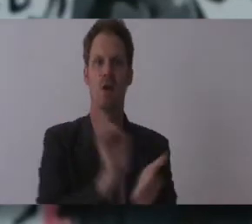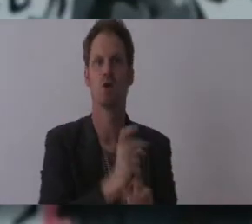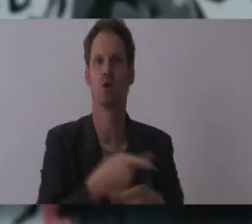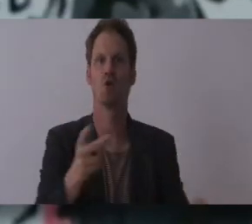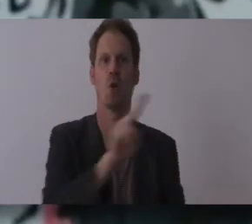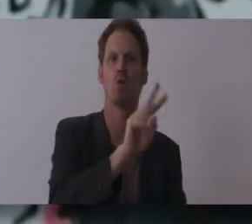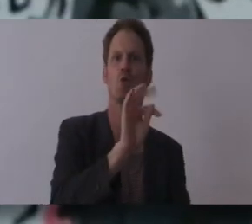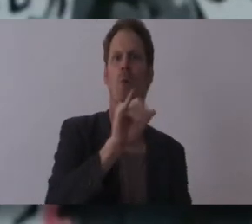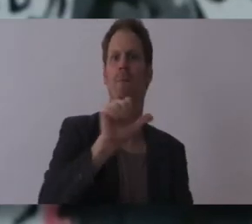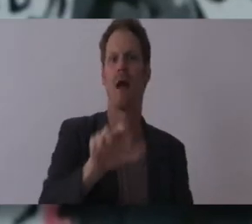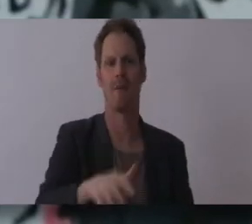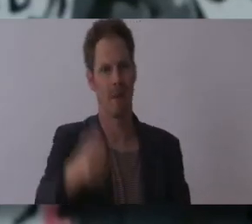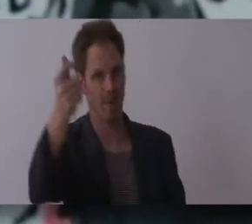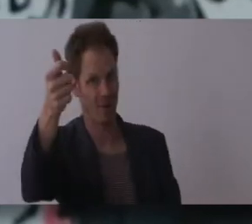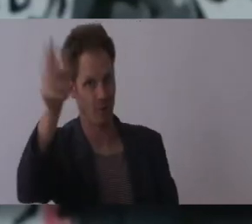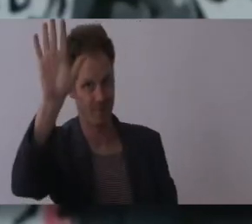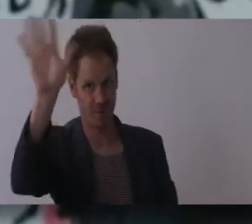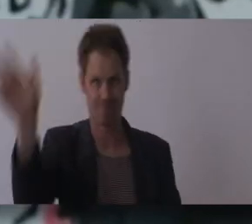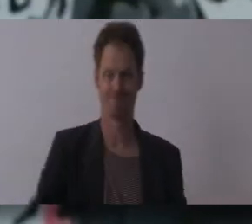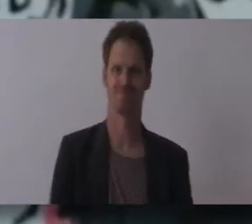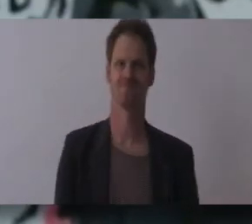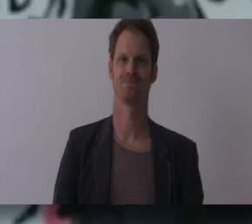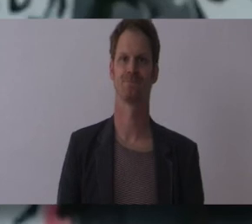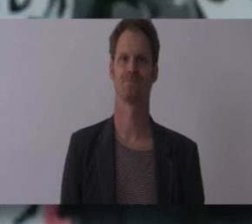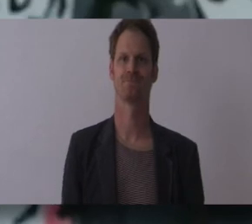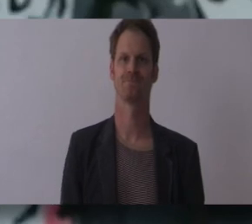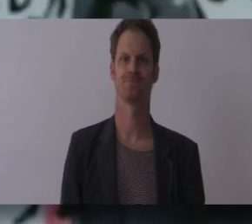sortent en cause d'édition Utopia. A bientôt. Salut.